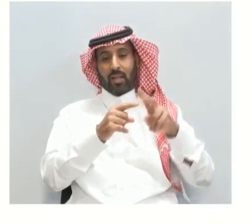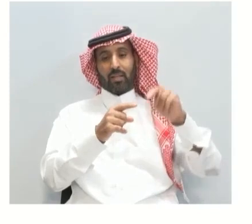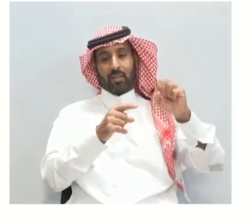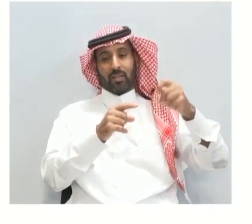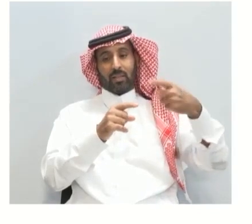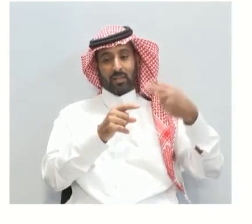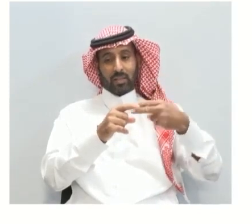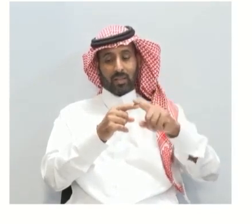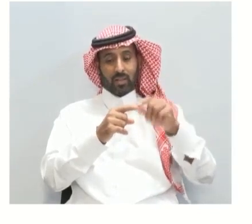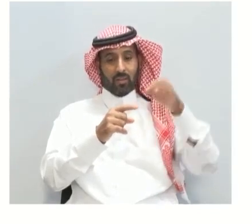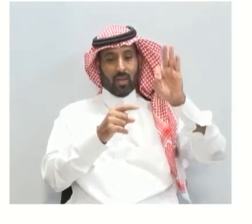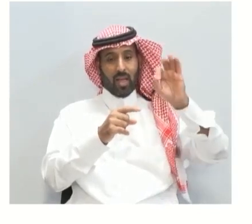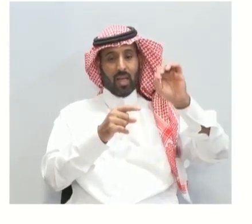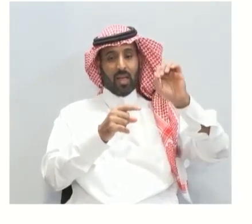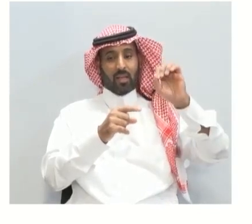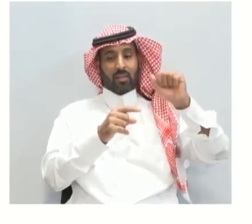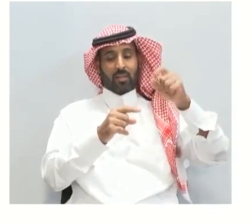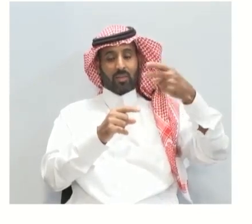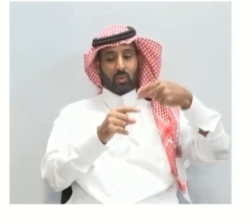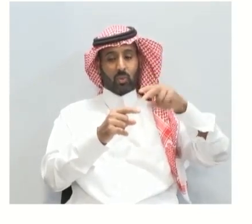وجزي فاد اش